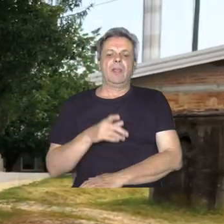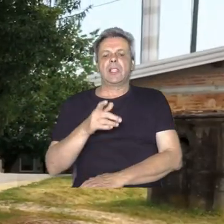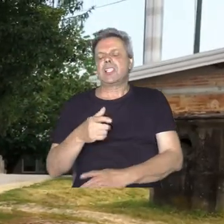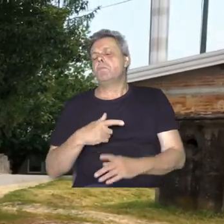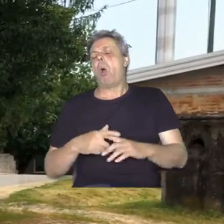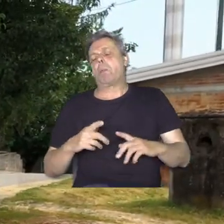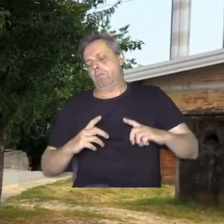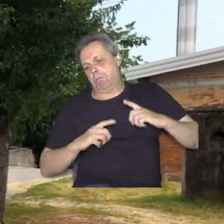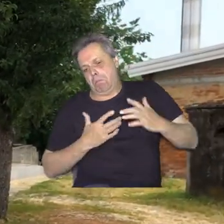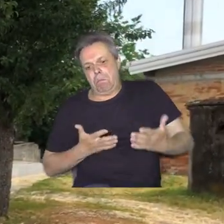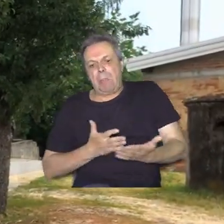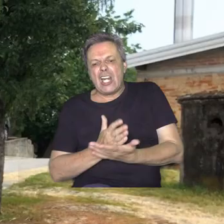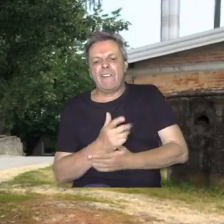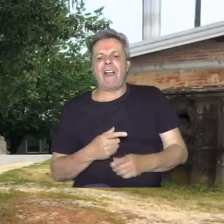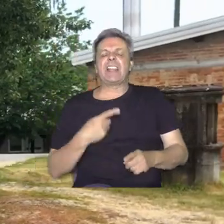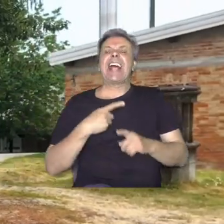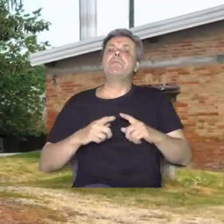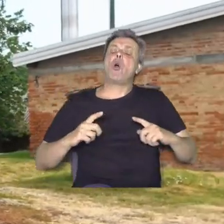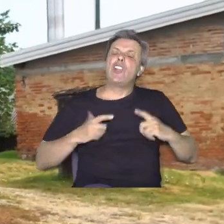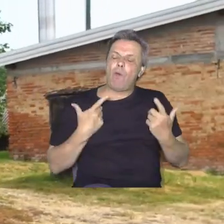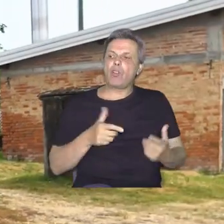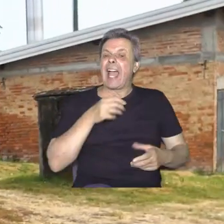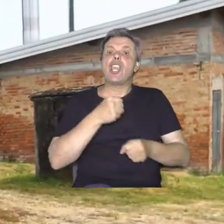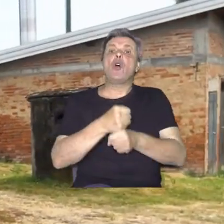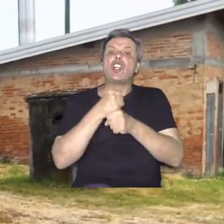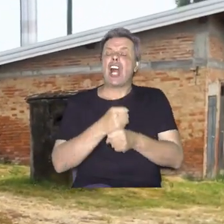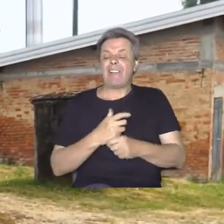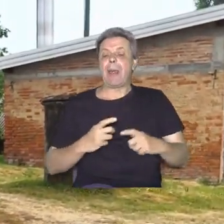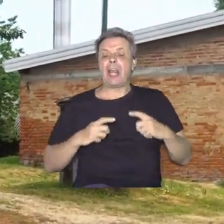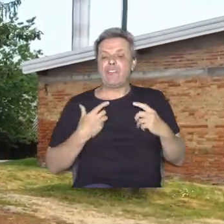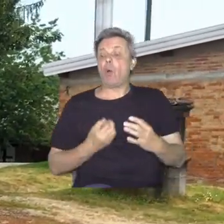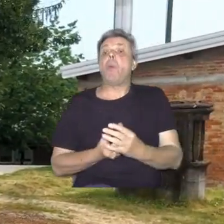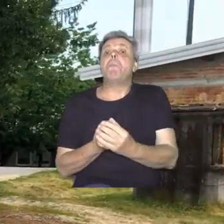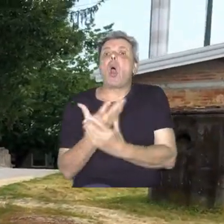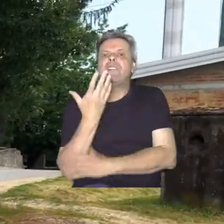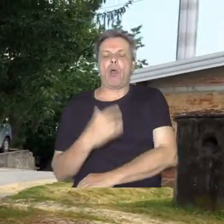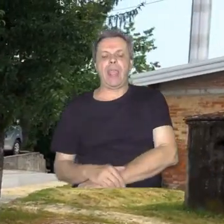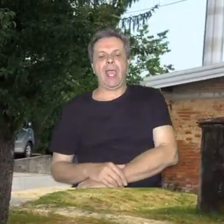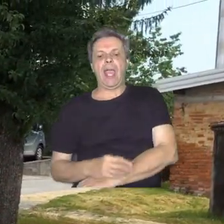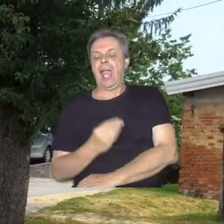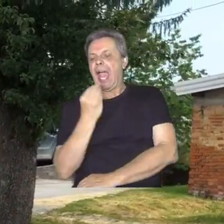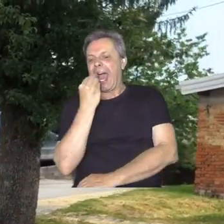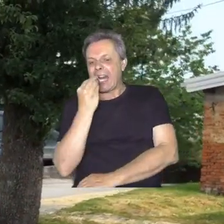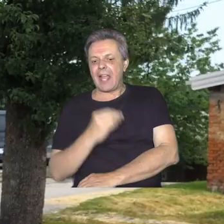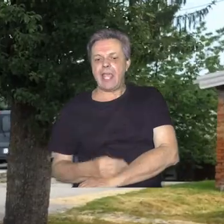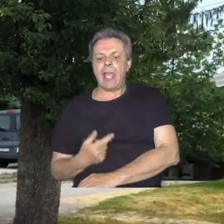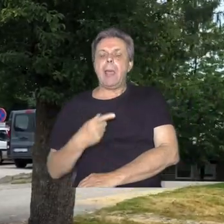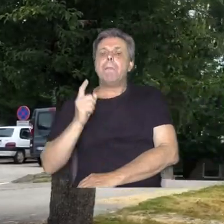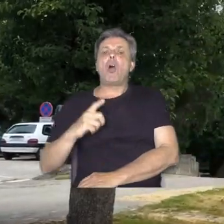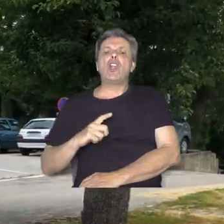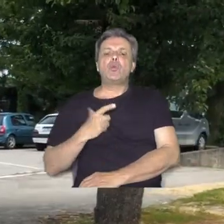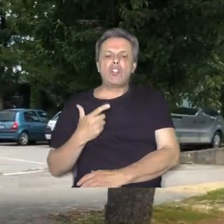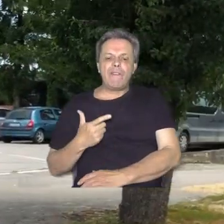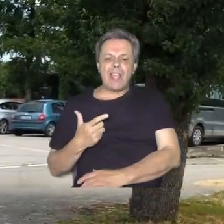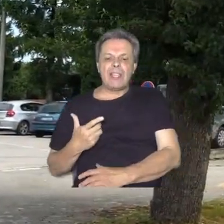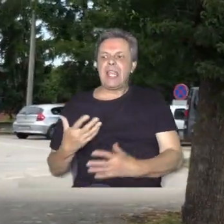Zbog preživljavanja, zbog života, zbog održavanja na životu, proizvodnje hrane, morali